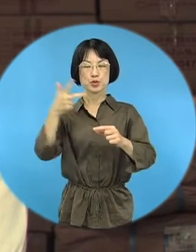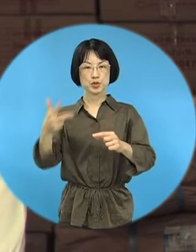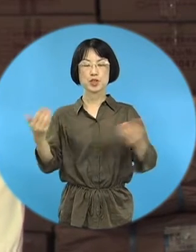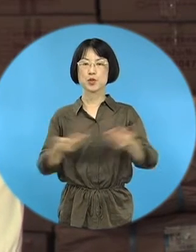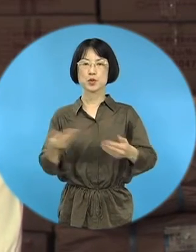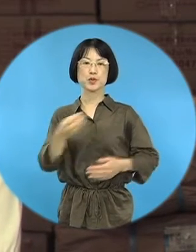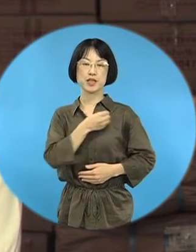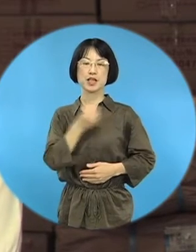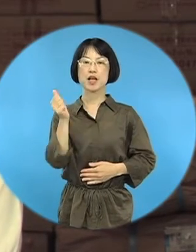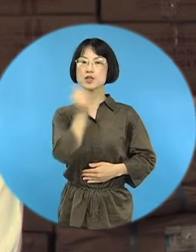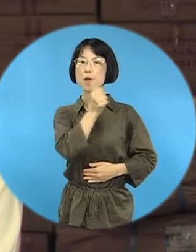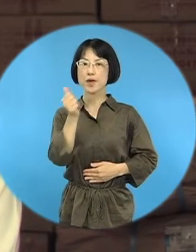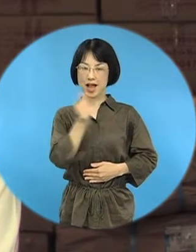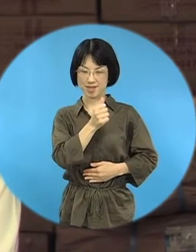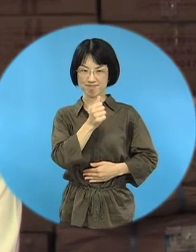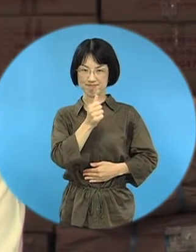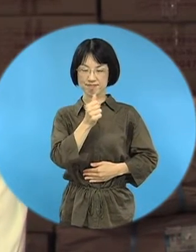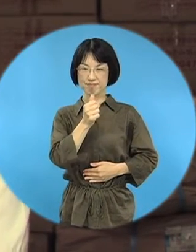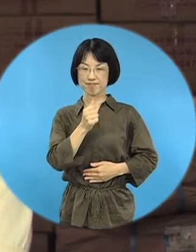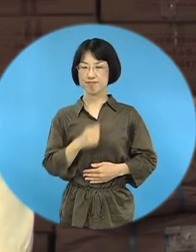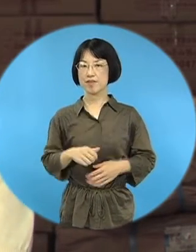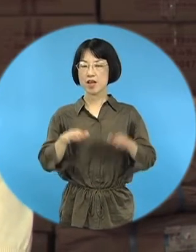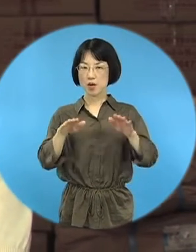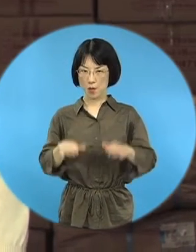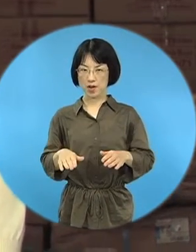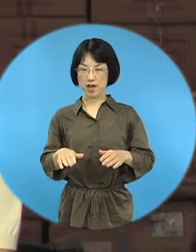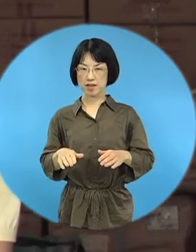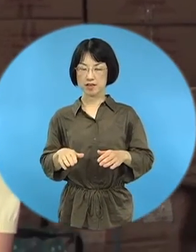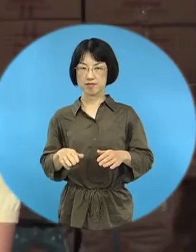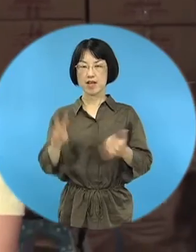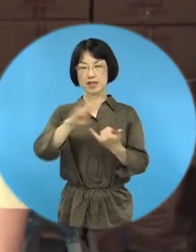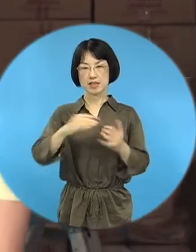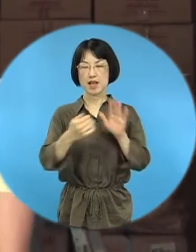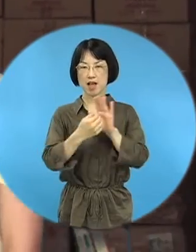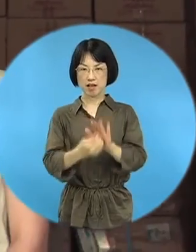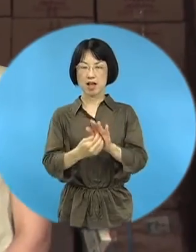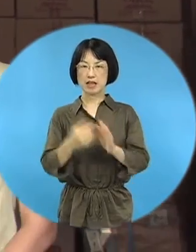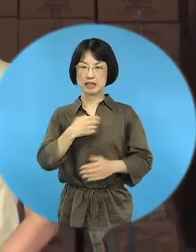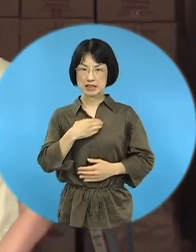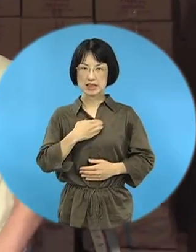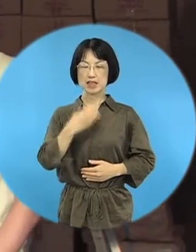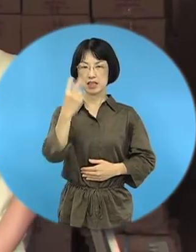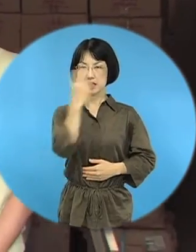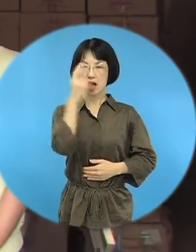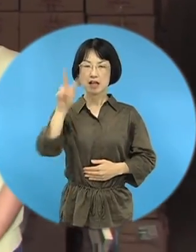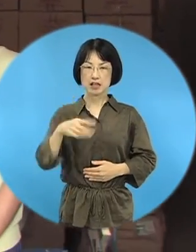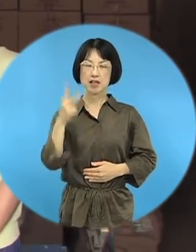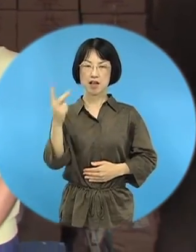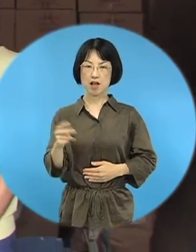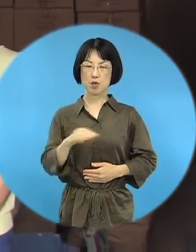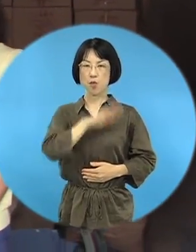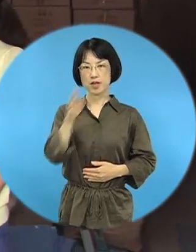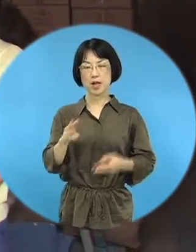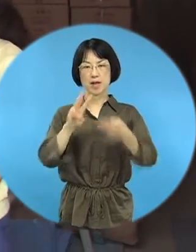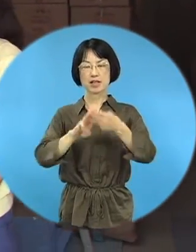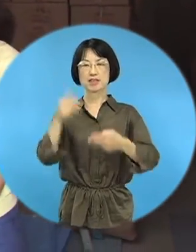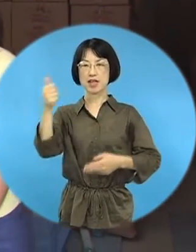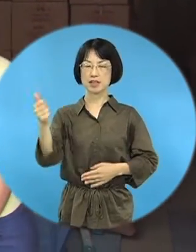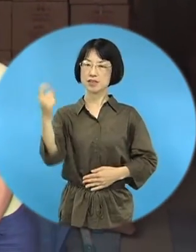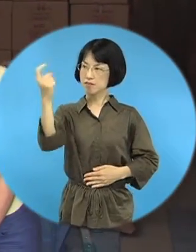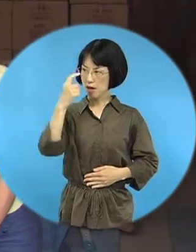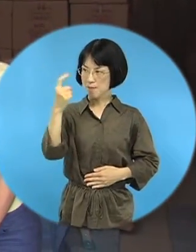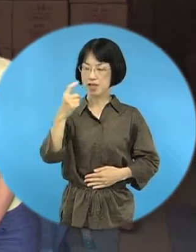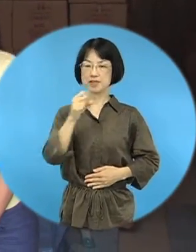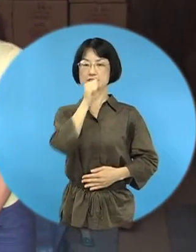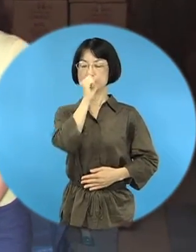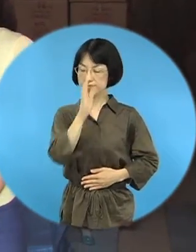する防災寺子屋のコーナーです。今回は防災危機管理課の山田さんにお話を伺います。よろしくお願いします